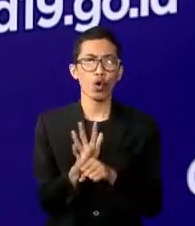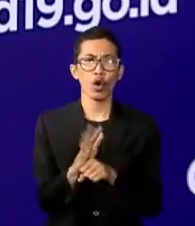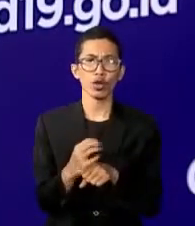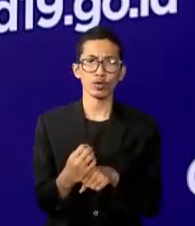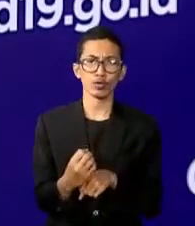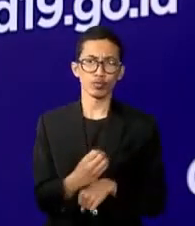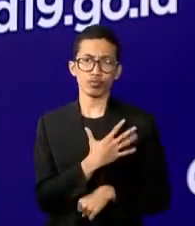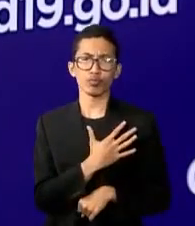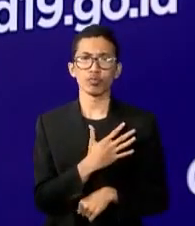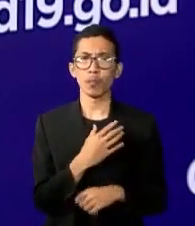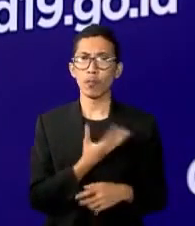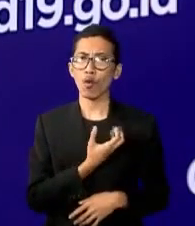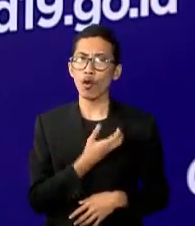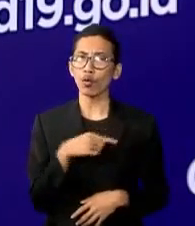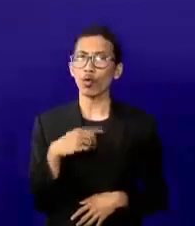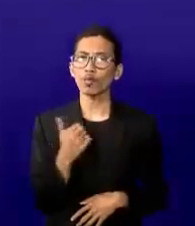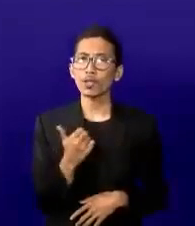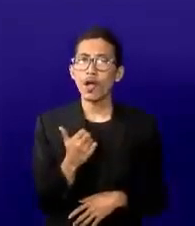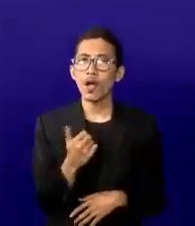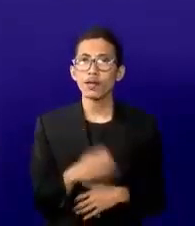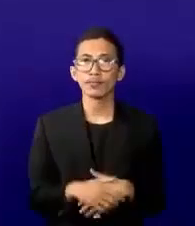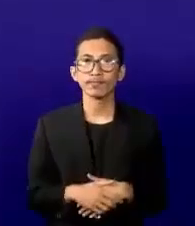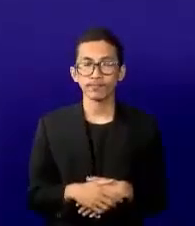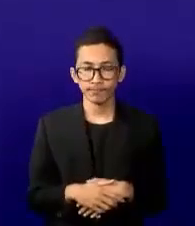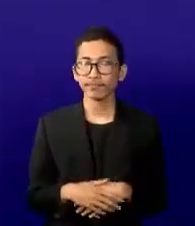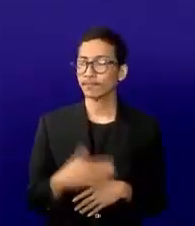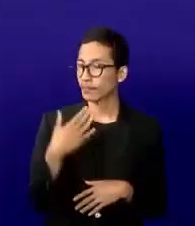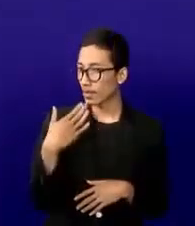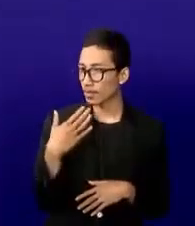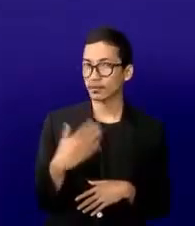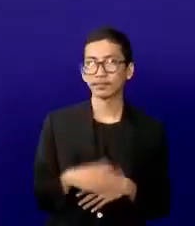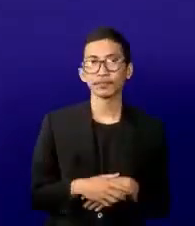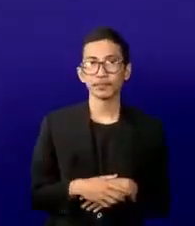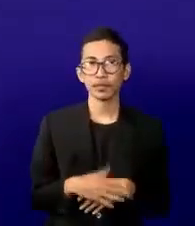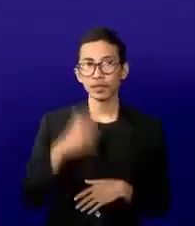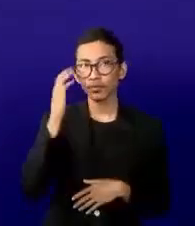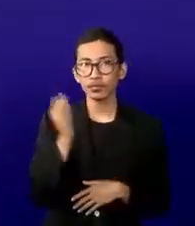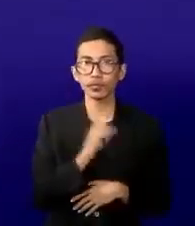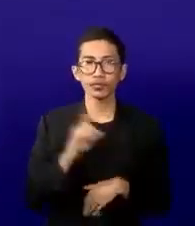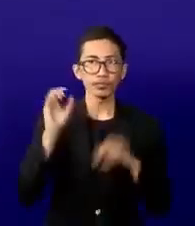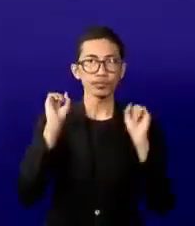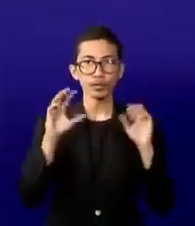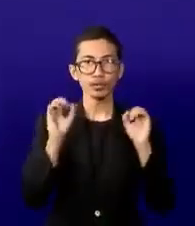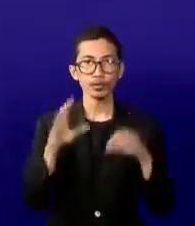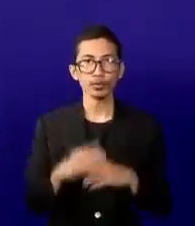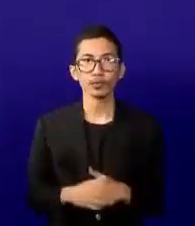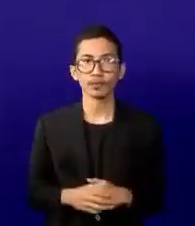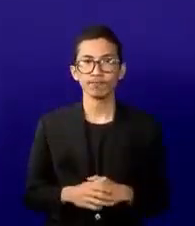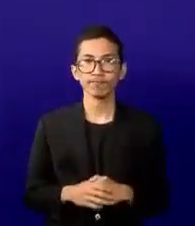ini dapat menginfeksi paru-paru ya Eh terima kasih Mbak Eh asalamualaikum warahmatullahi wabarakatuh kepada